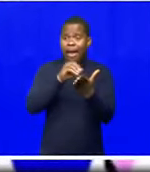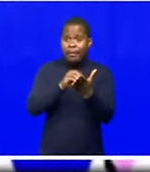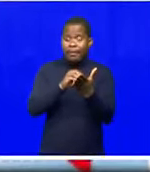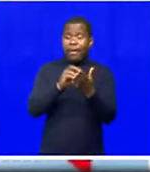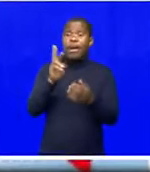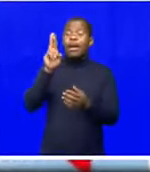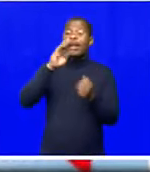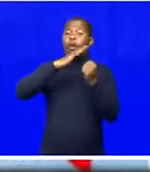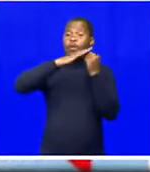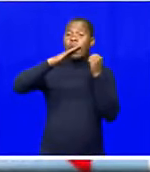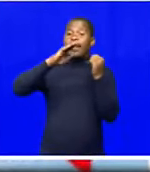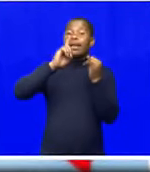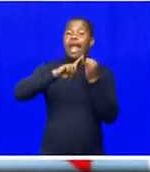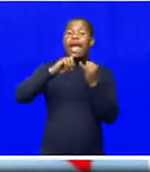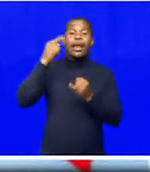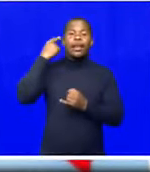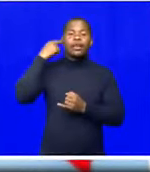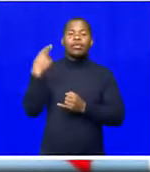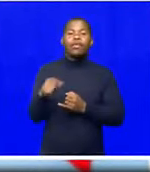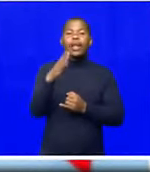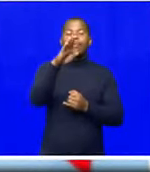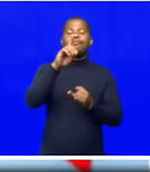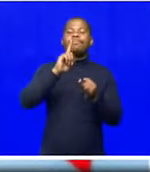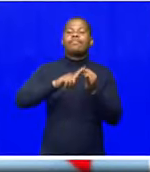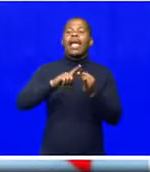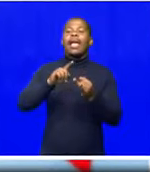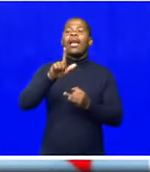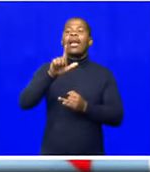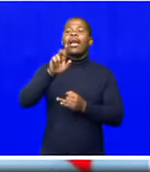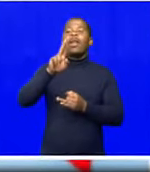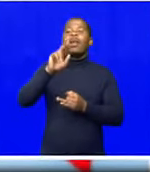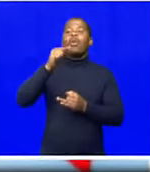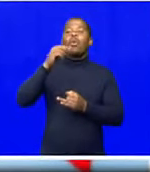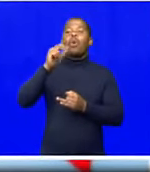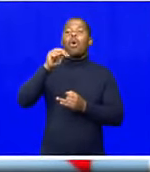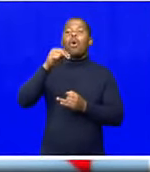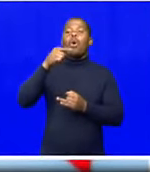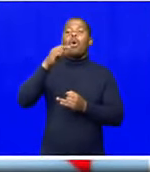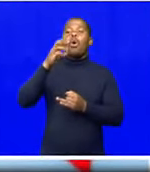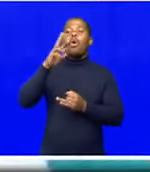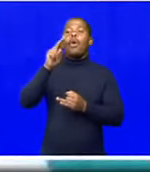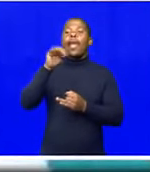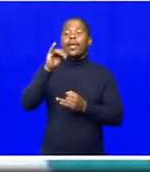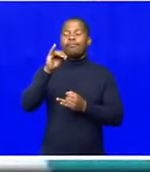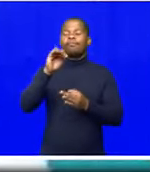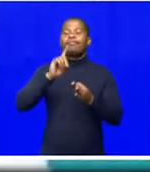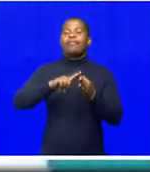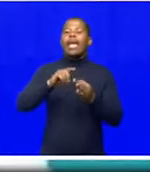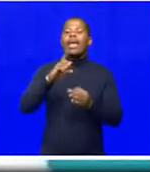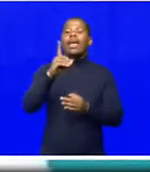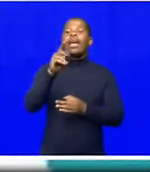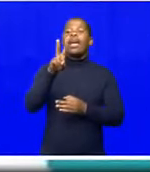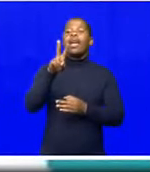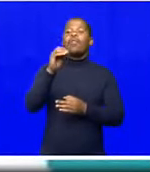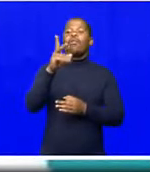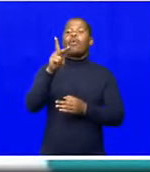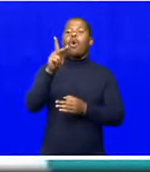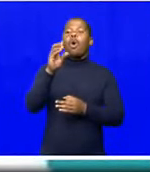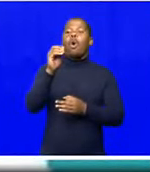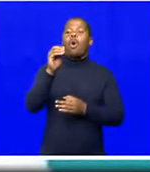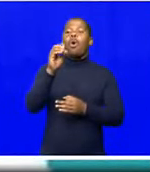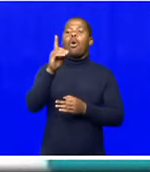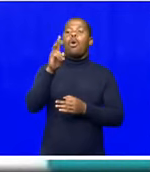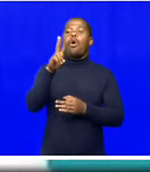saselibonjeni. Lena yinkundla yaseligongolweni, Thokothweni, kanye nenkundla yasesiphofaneni. Letinye tetithombe